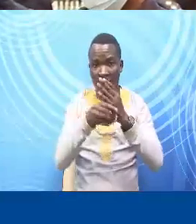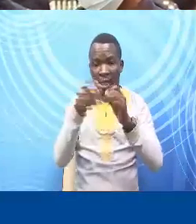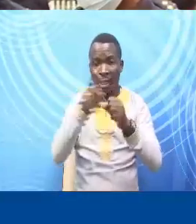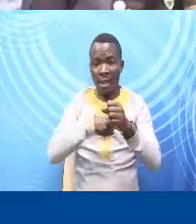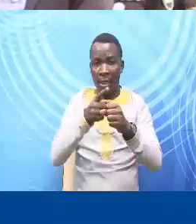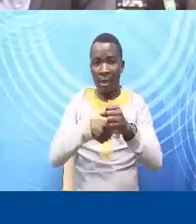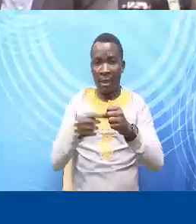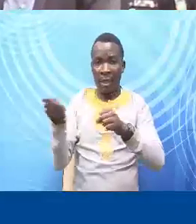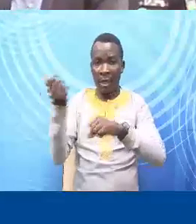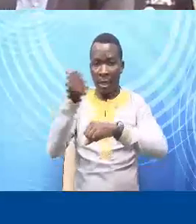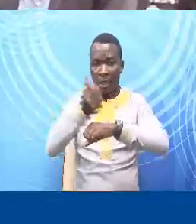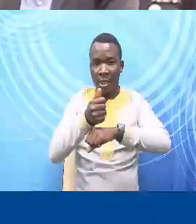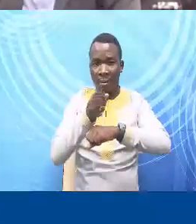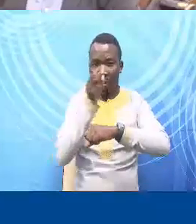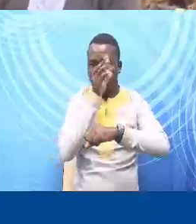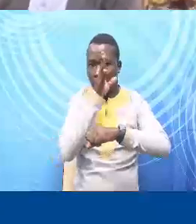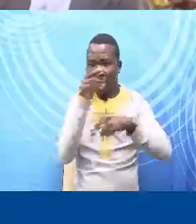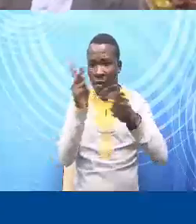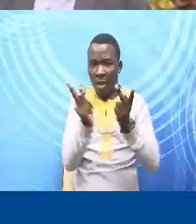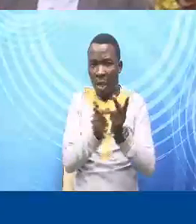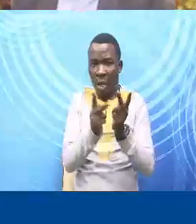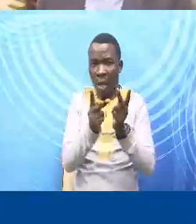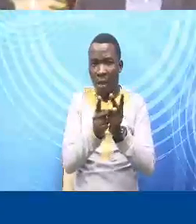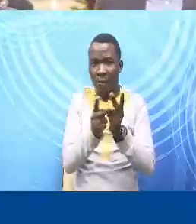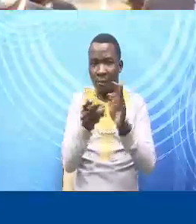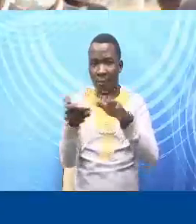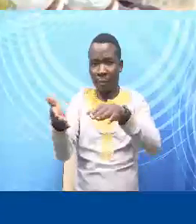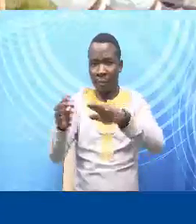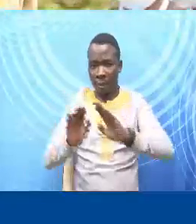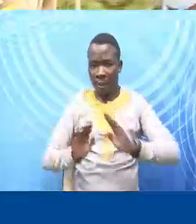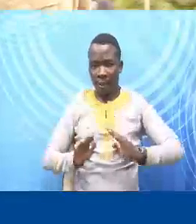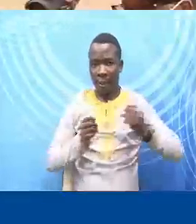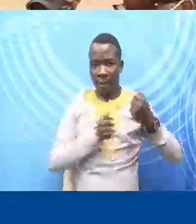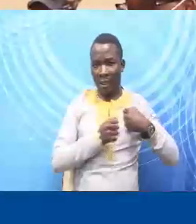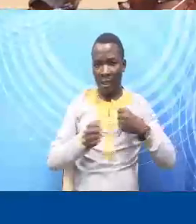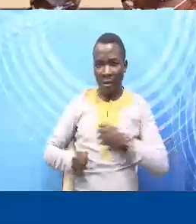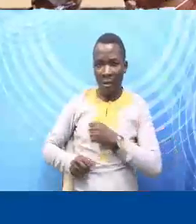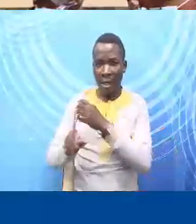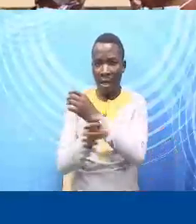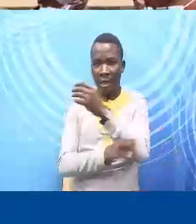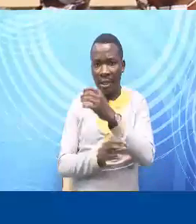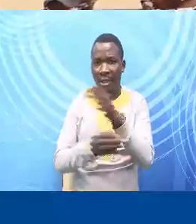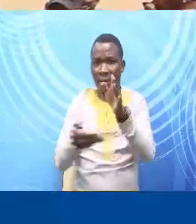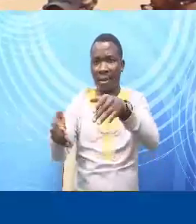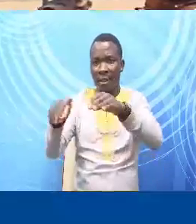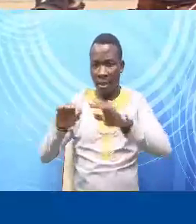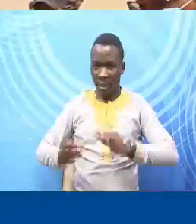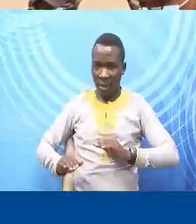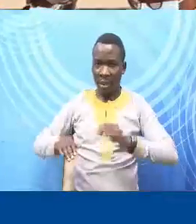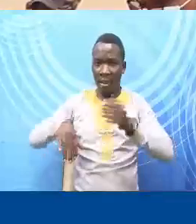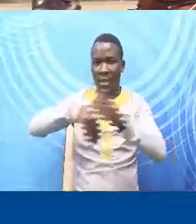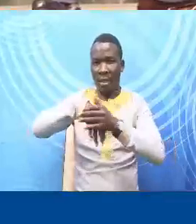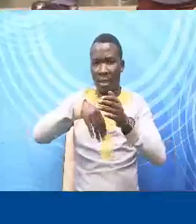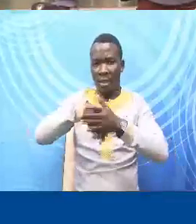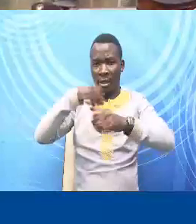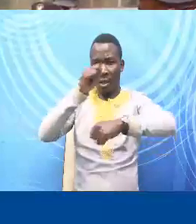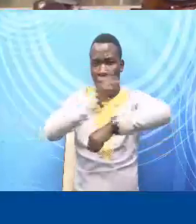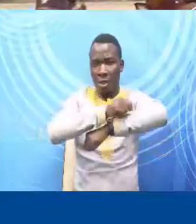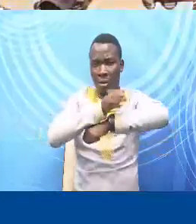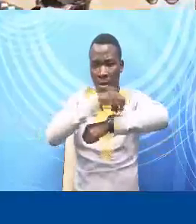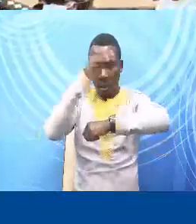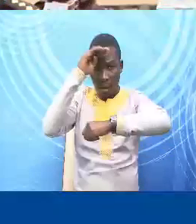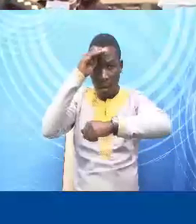rinashyira indabyo aharukiye izi ntwari z'igihugu ku gicumbi cy'intwari i Remera iri shuri rikuru rya